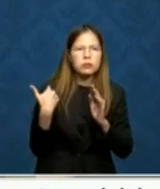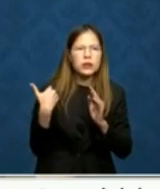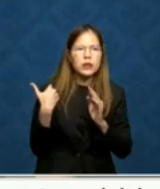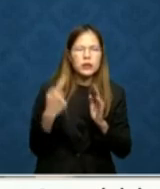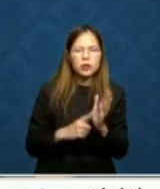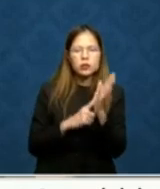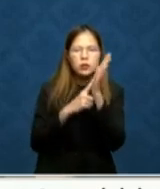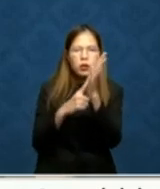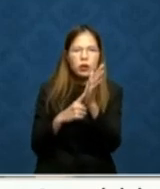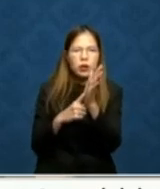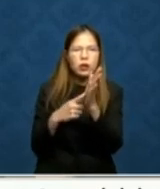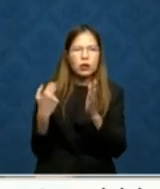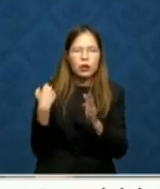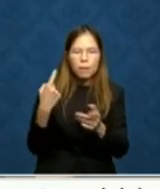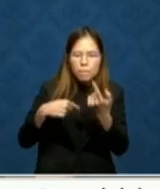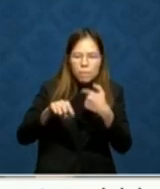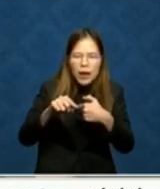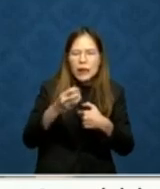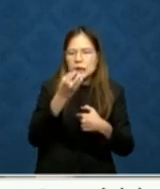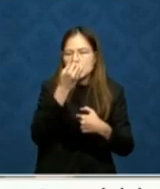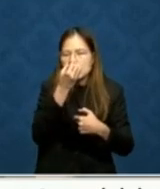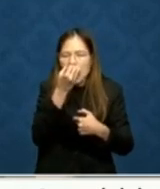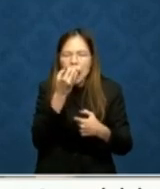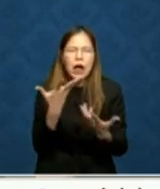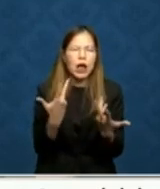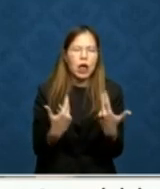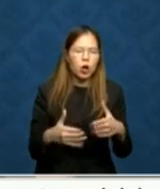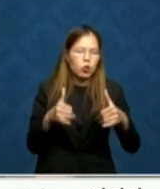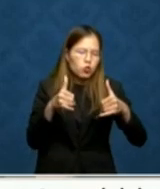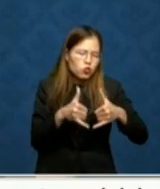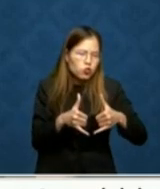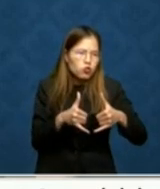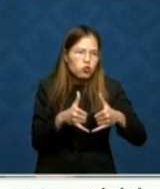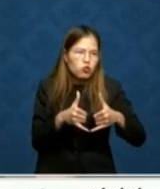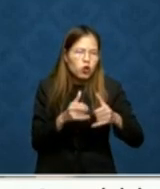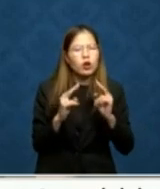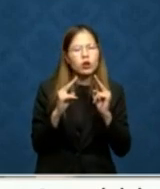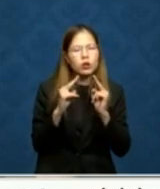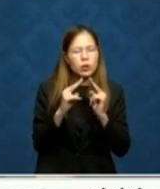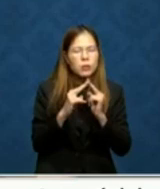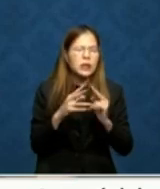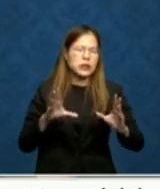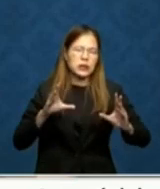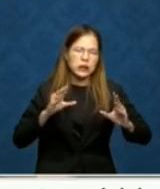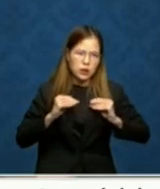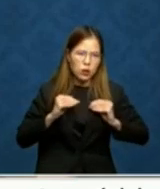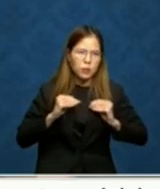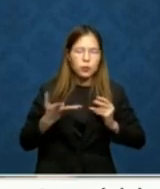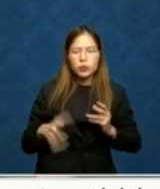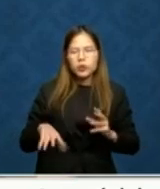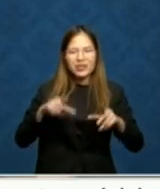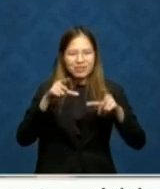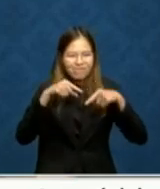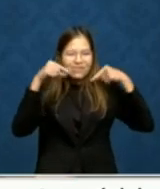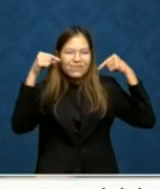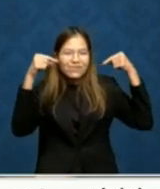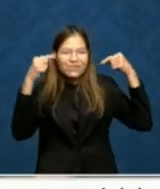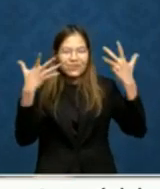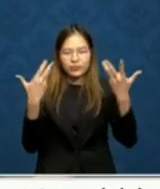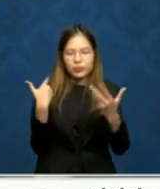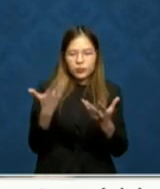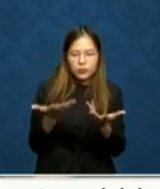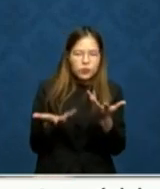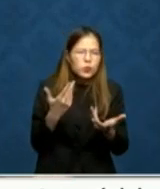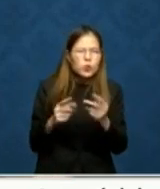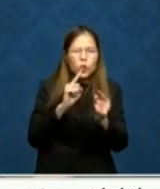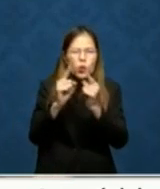เช่นไปกินข้าวด้วยกัน2ต่อ2ก็ถือว่ายินยอมมีเพศสัมพันธ์แล้วเพียงยิ้มให้เมื่อพูดคุยเกี่ยวกับเรื่องเ